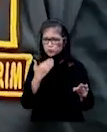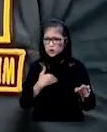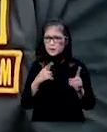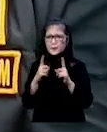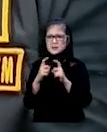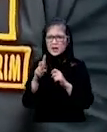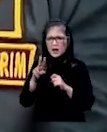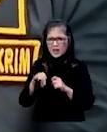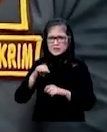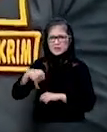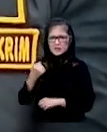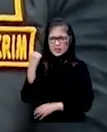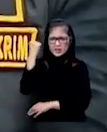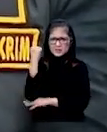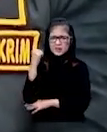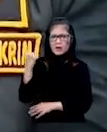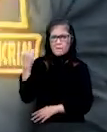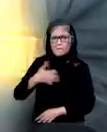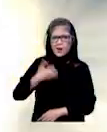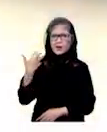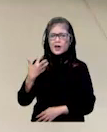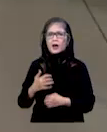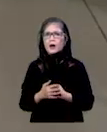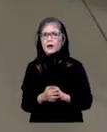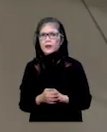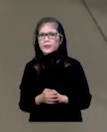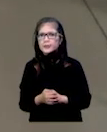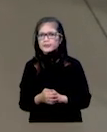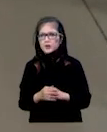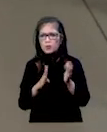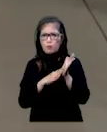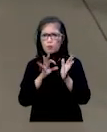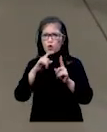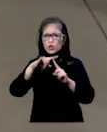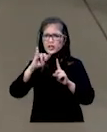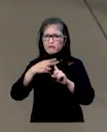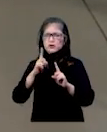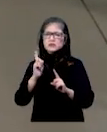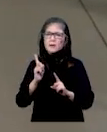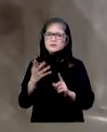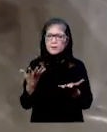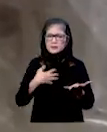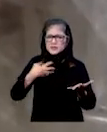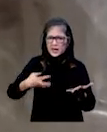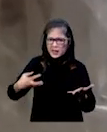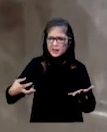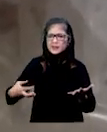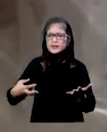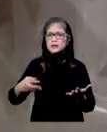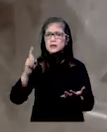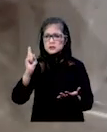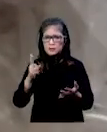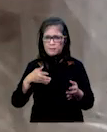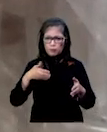tersangka tidak terima. Jadi motifnya sakit hati. Dari tangan pelaku, polisi menyita potongan kayu dan kloset